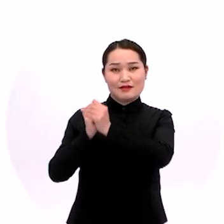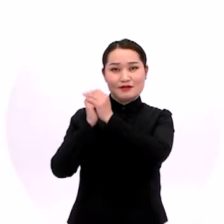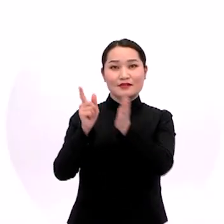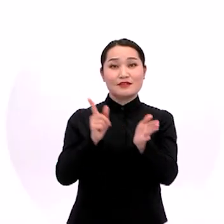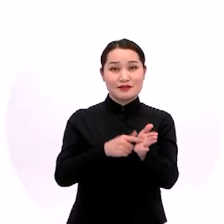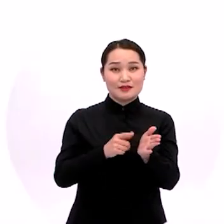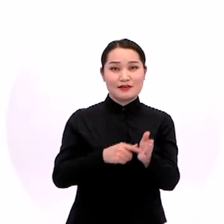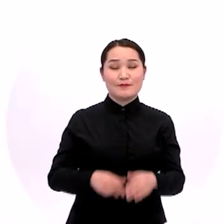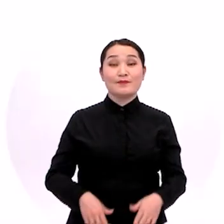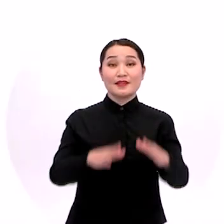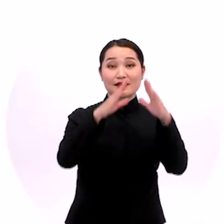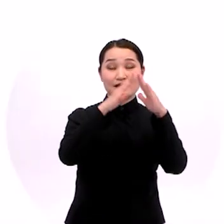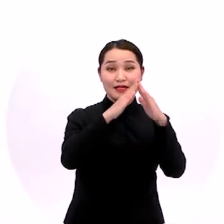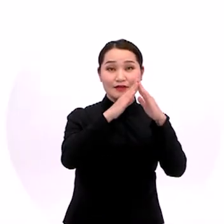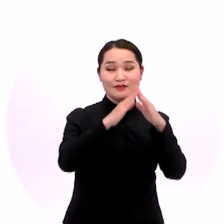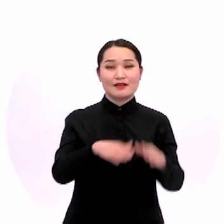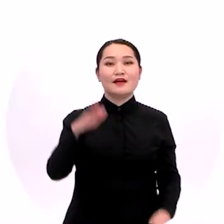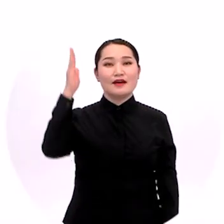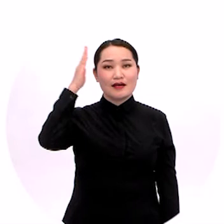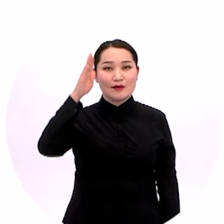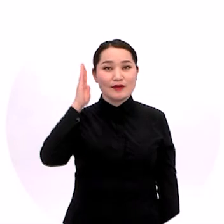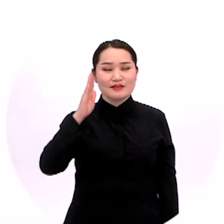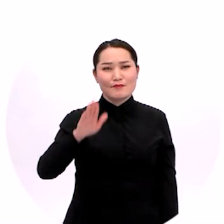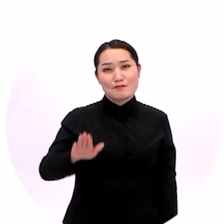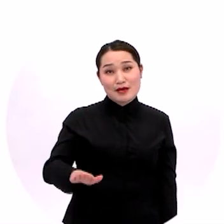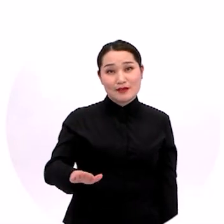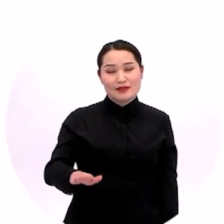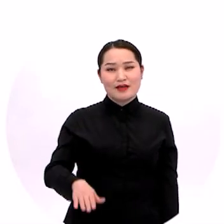Гэрийн даалгаварт ээж аавт нь баг